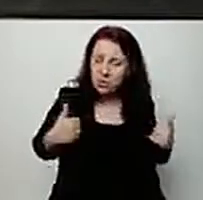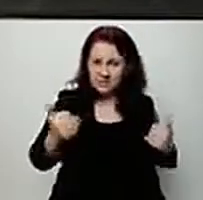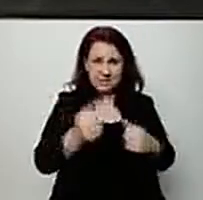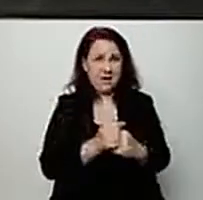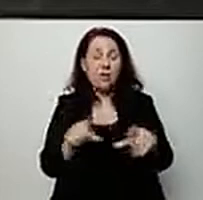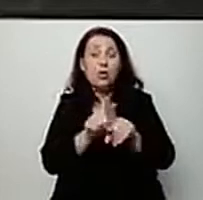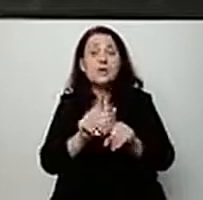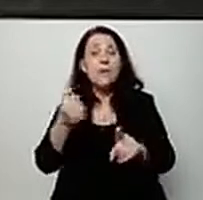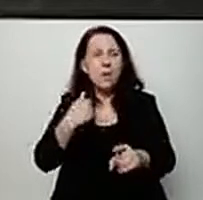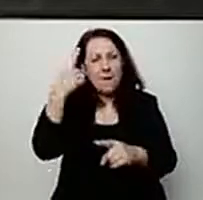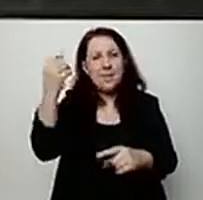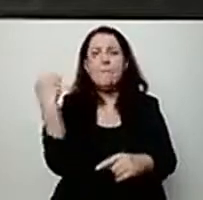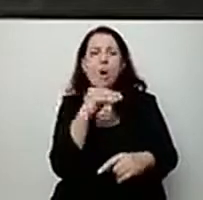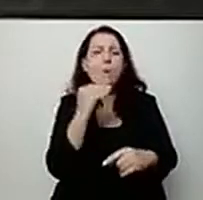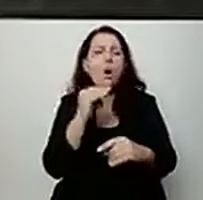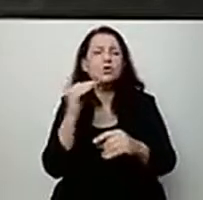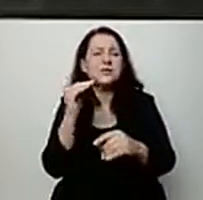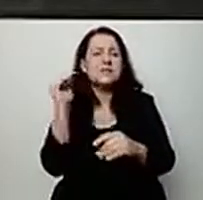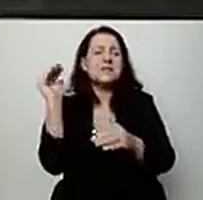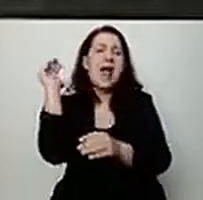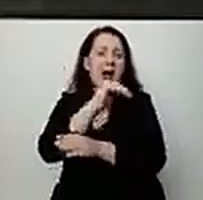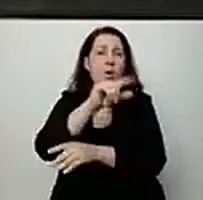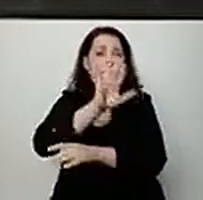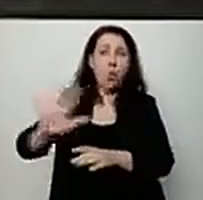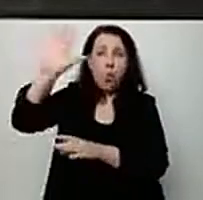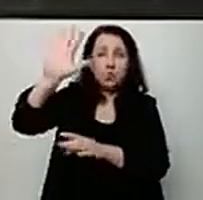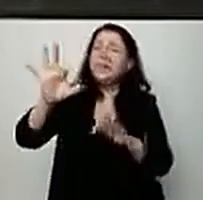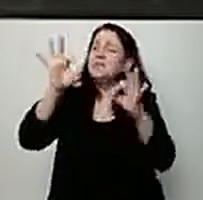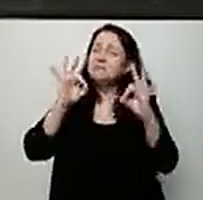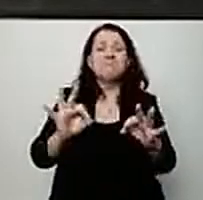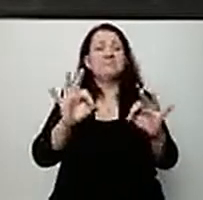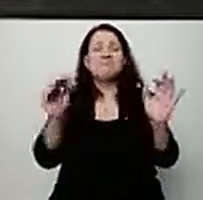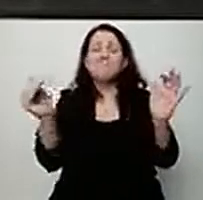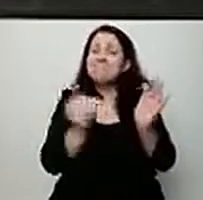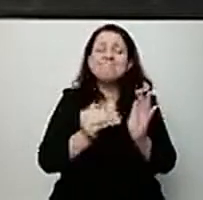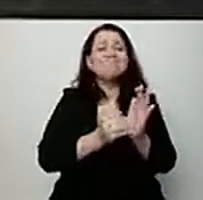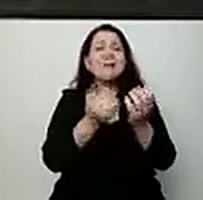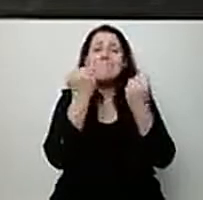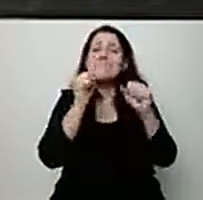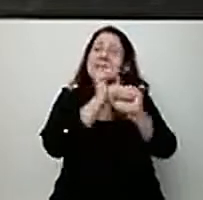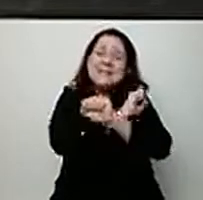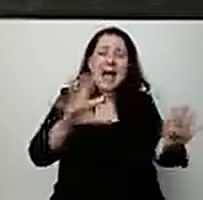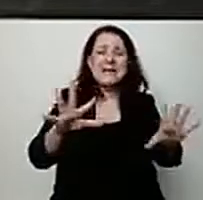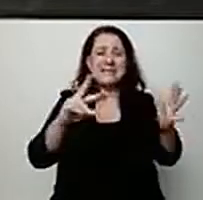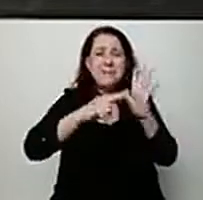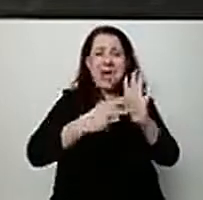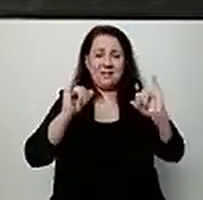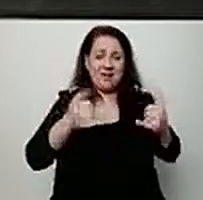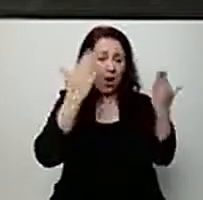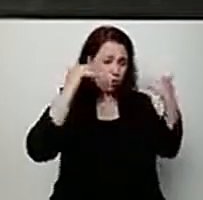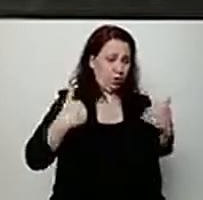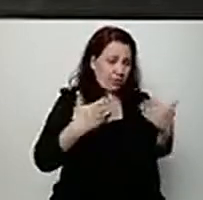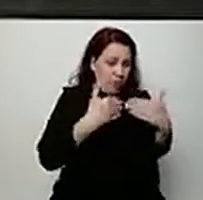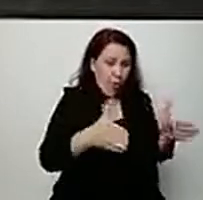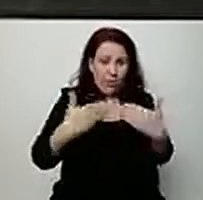na Pomorzu Zachodnim. I dzisiaj konieczny jest jasny, racjonalny plan otwierania uzdrowisk oraz pomagania